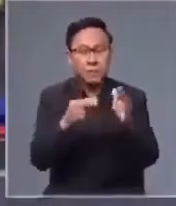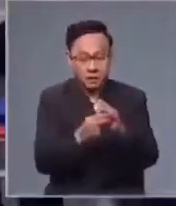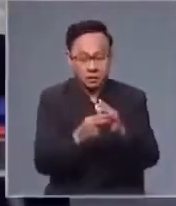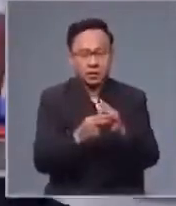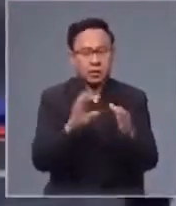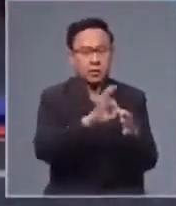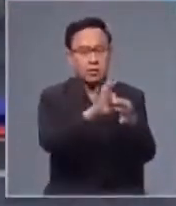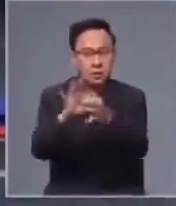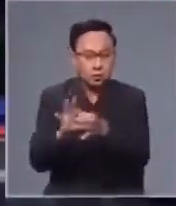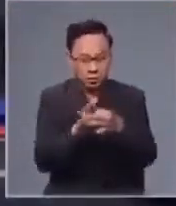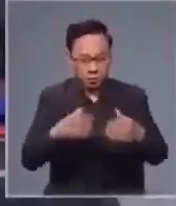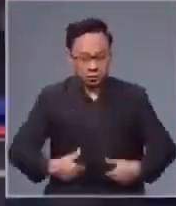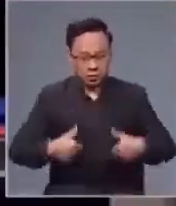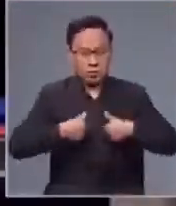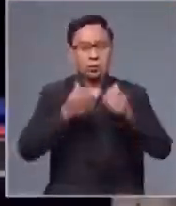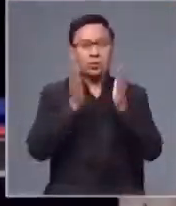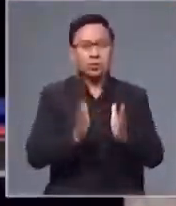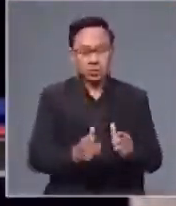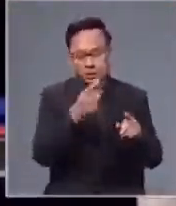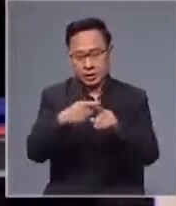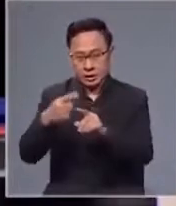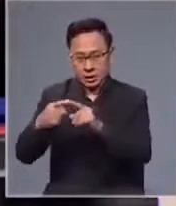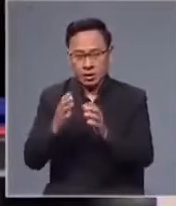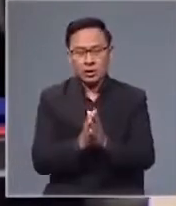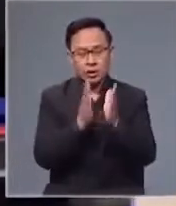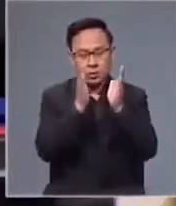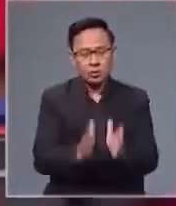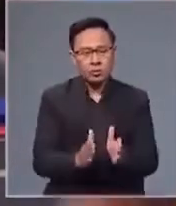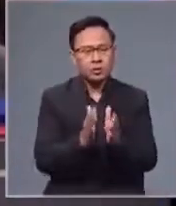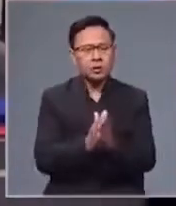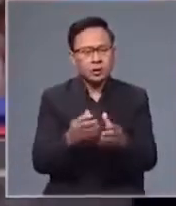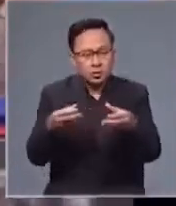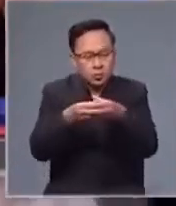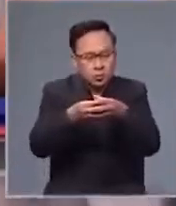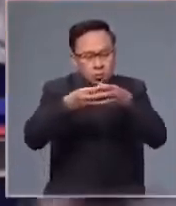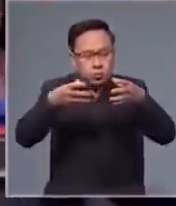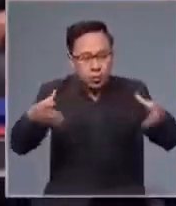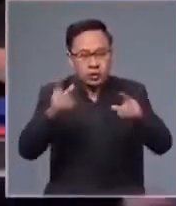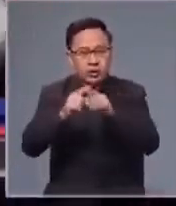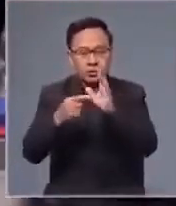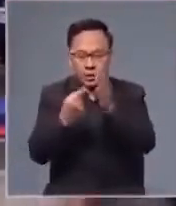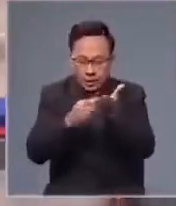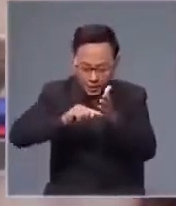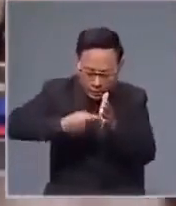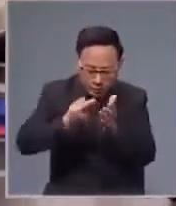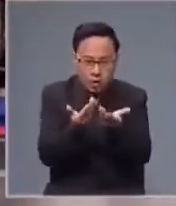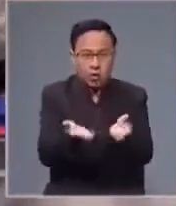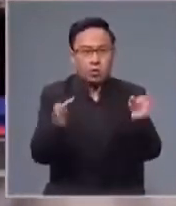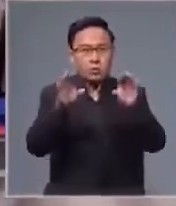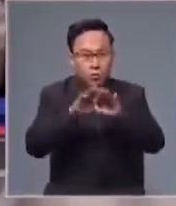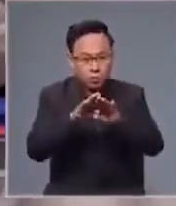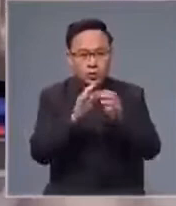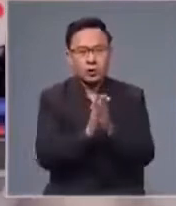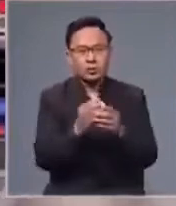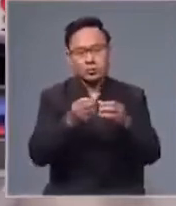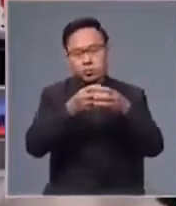และมีความเกี่ยวข้องในทุกภาคส่วนทั้งในวงจรขนาดเล็กอย่างเช่นครอบครัวไปจนถึงวงจรขนาด